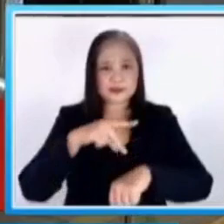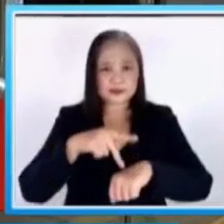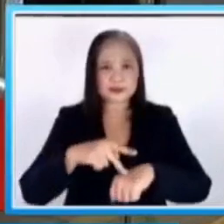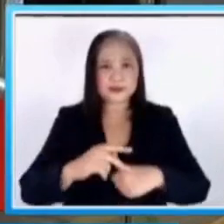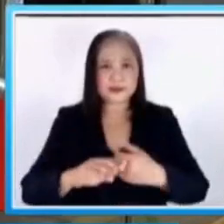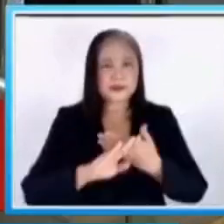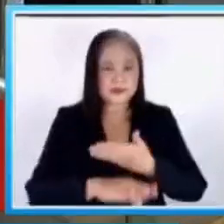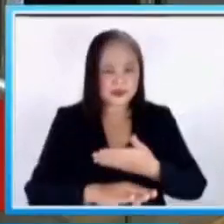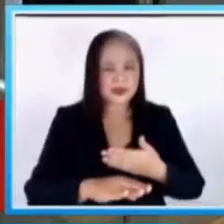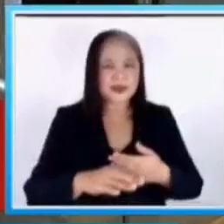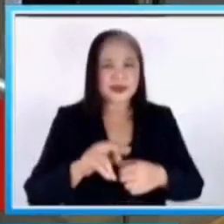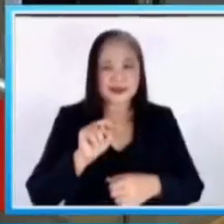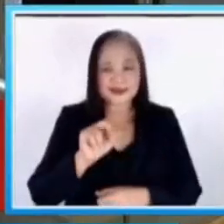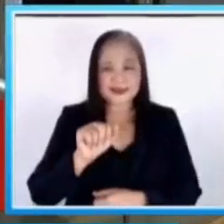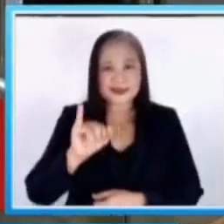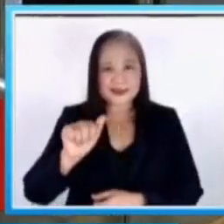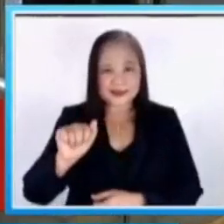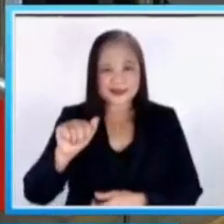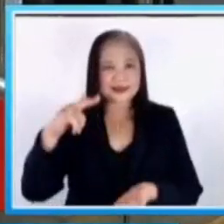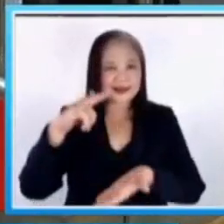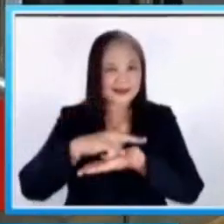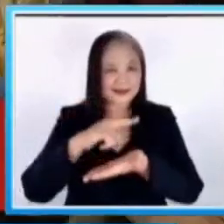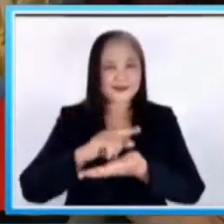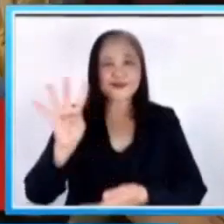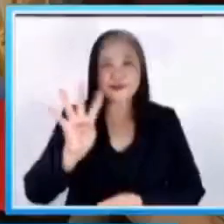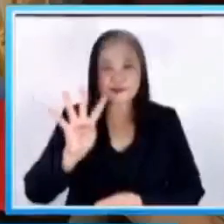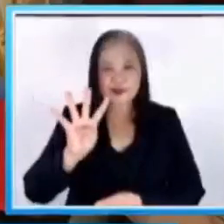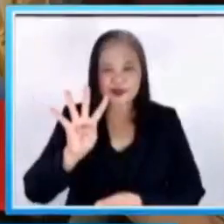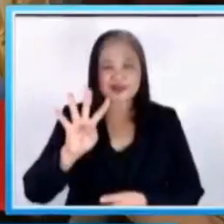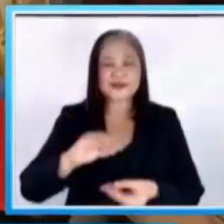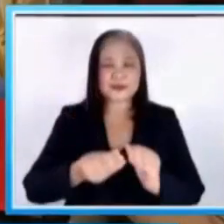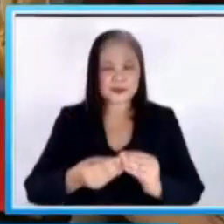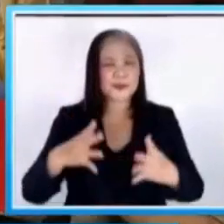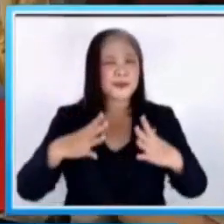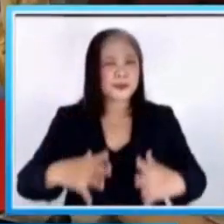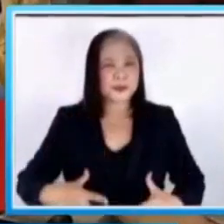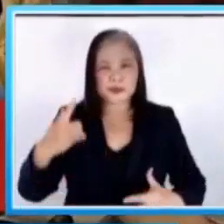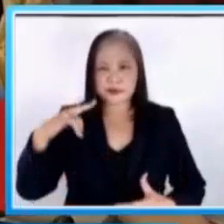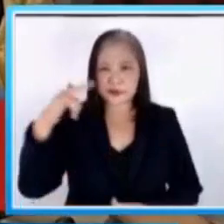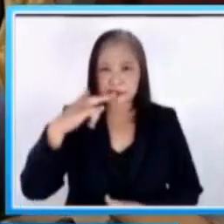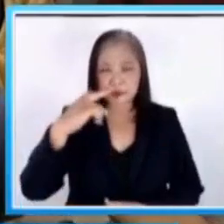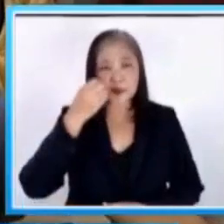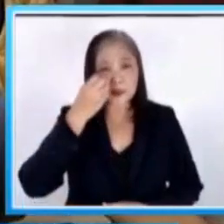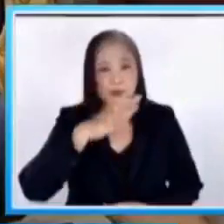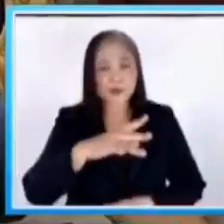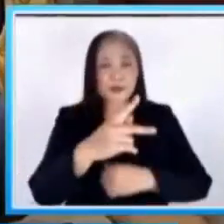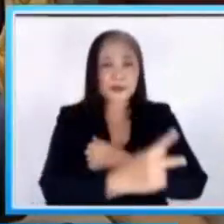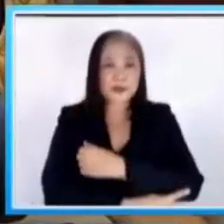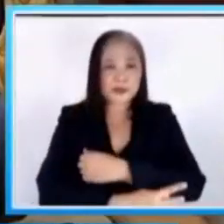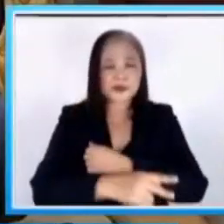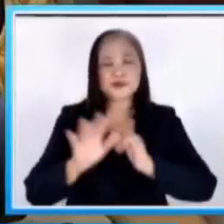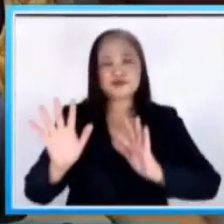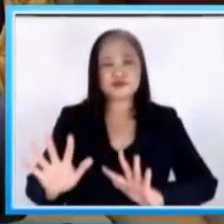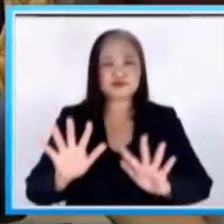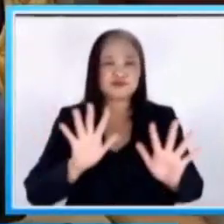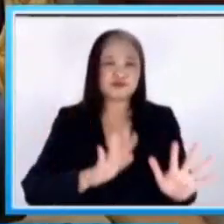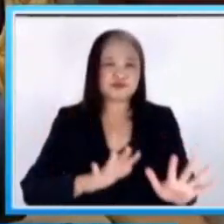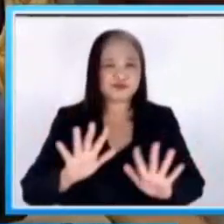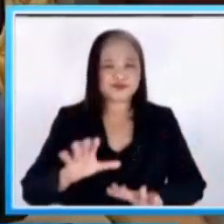NAIA Terminal 4. Kaya naman ginhawa ito para sa mga pasaherong pauwi ng probinsya para mag-relax at mamasyal.